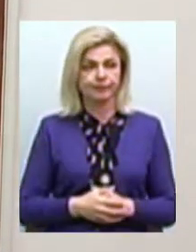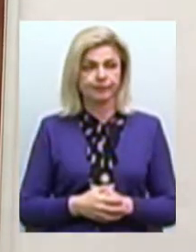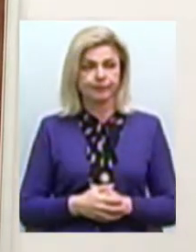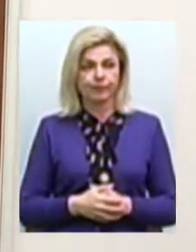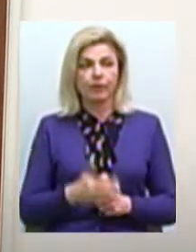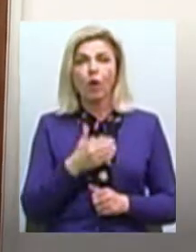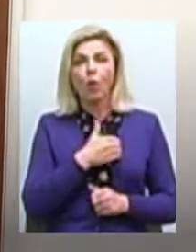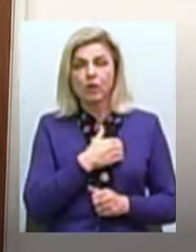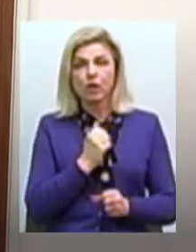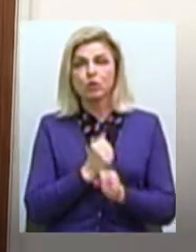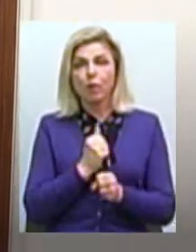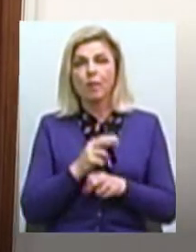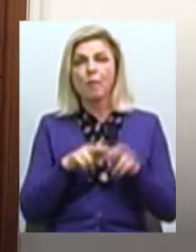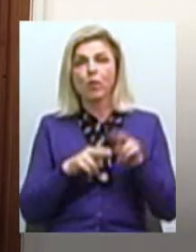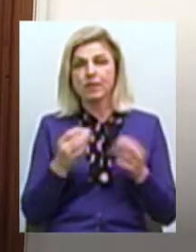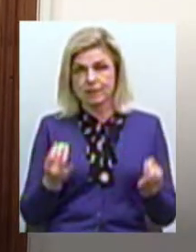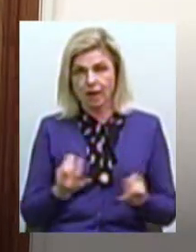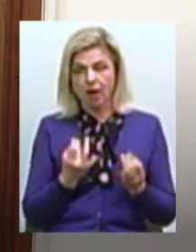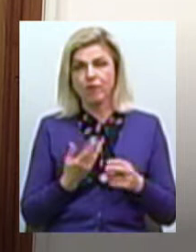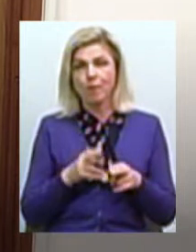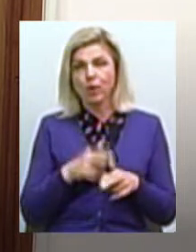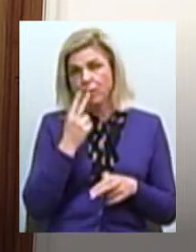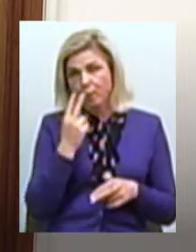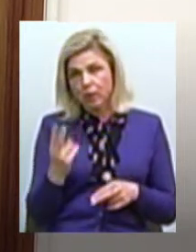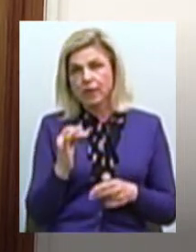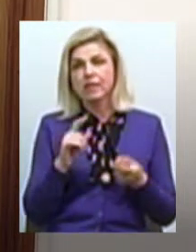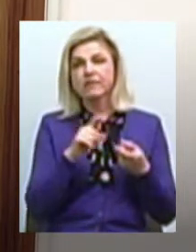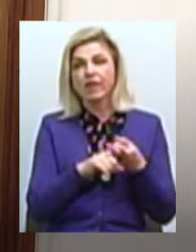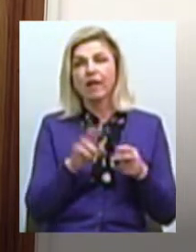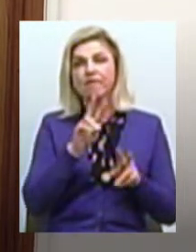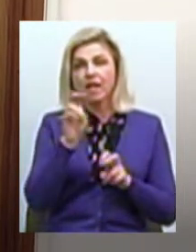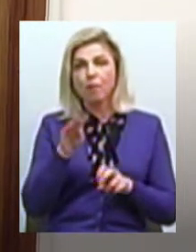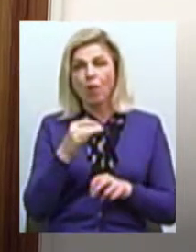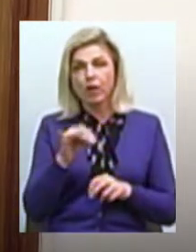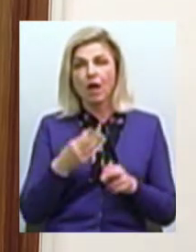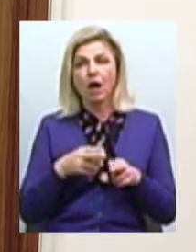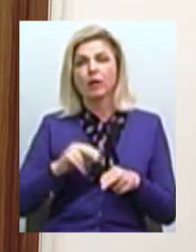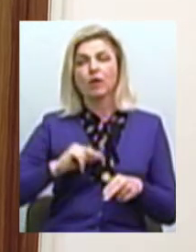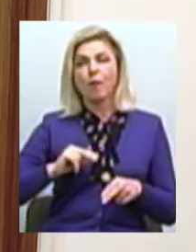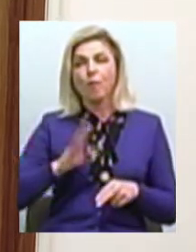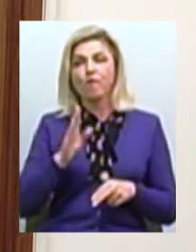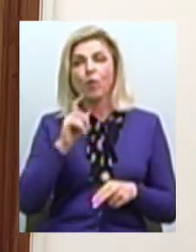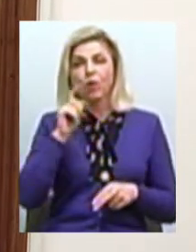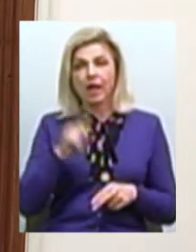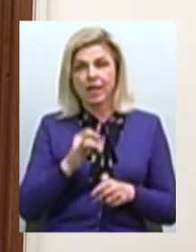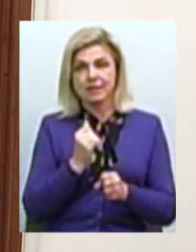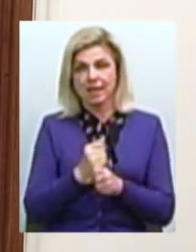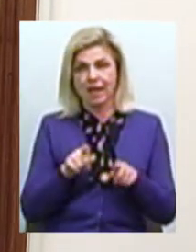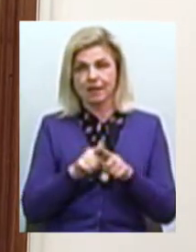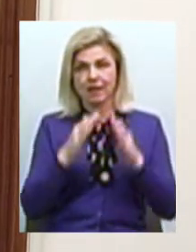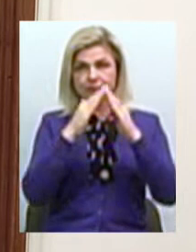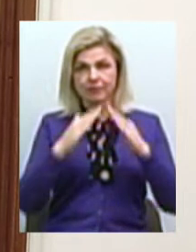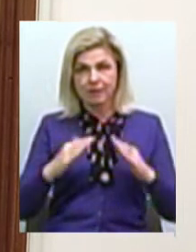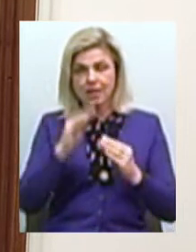Ми захотіли зробити споруду цікавою, тому ми подивились та зв'язалися з фірмою, яка вже працює в Україні і зробила декілька дахів з